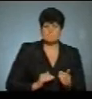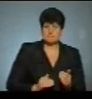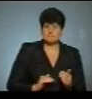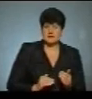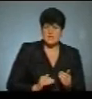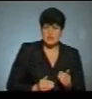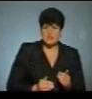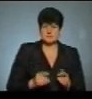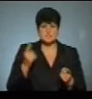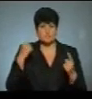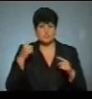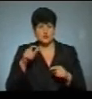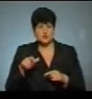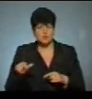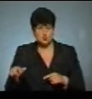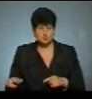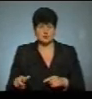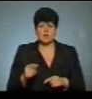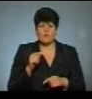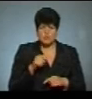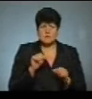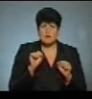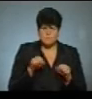підприємці, творчі люди і так далі, вони